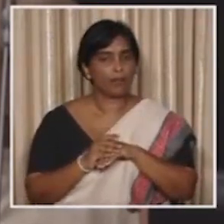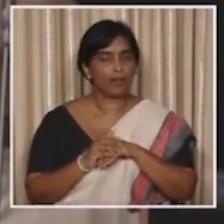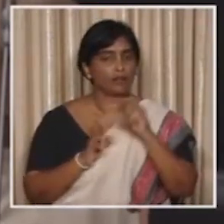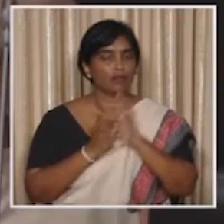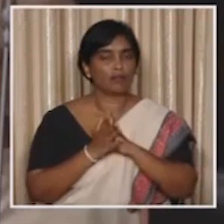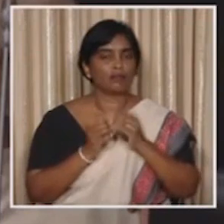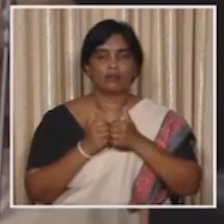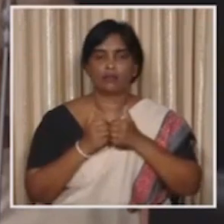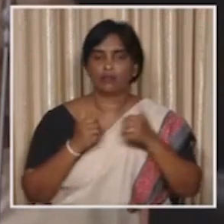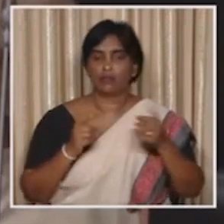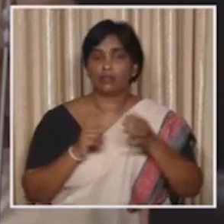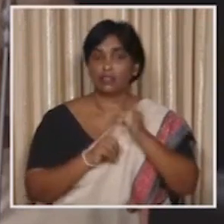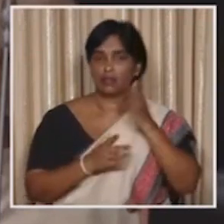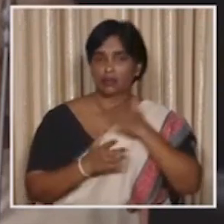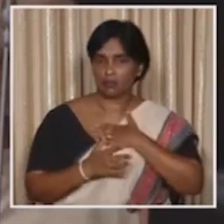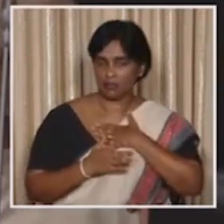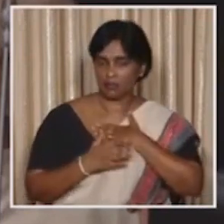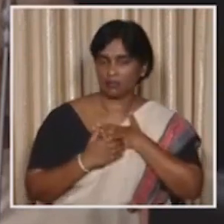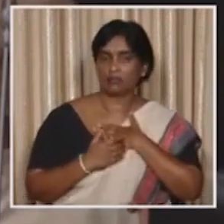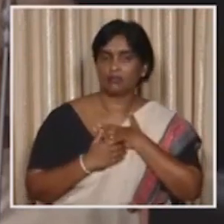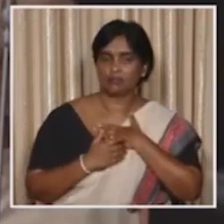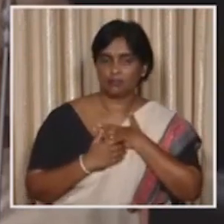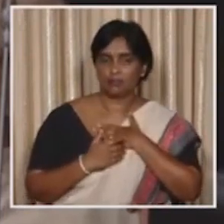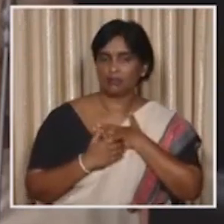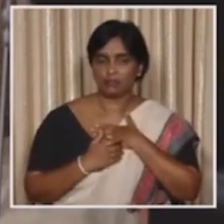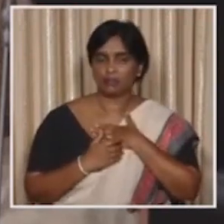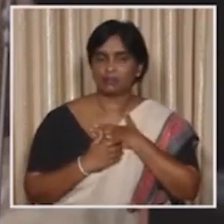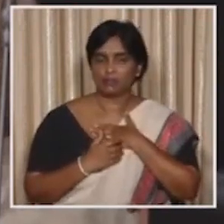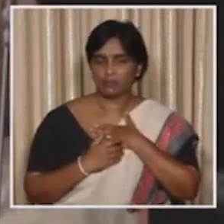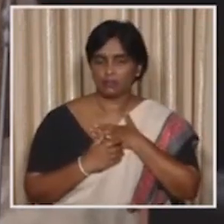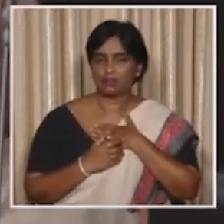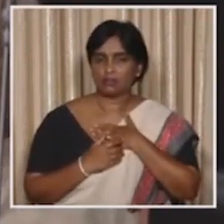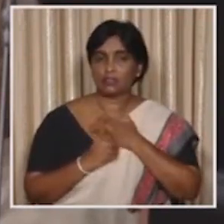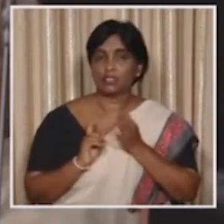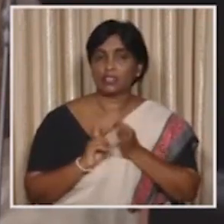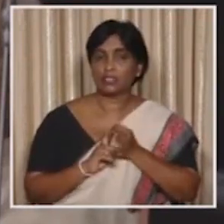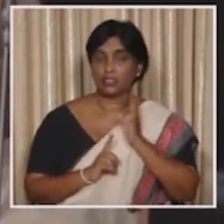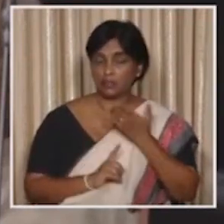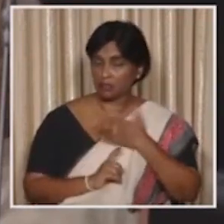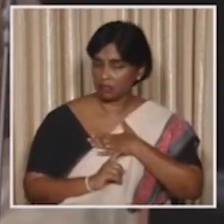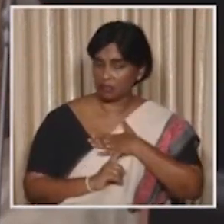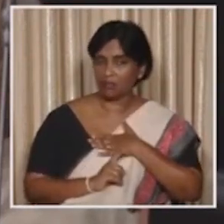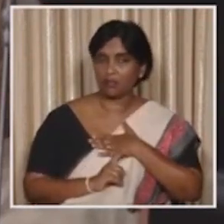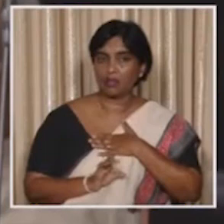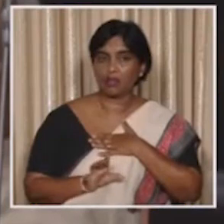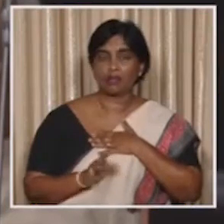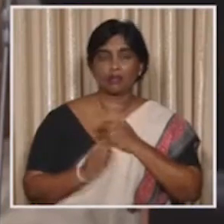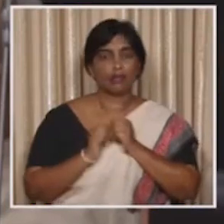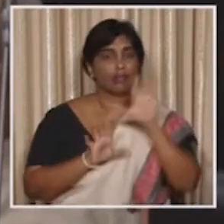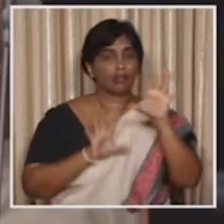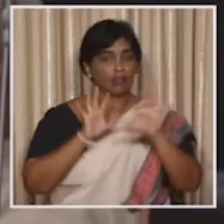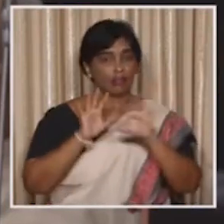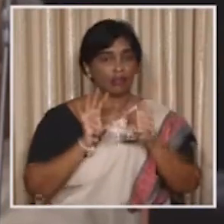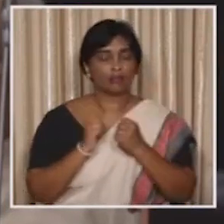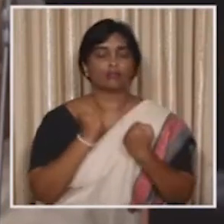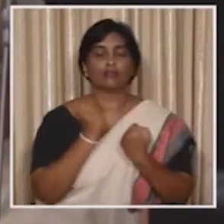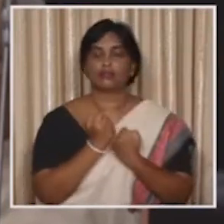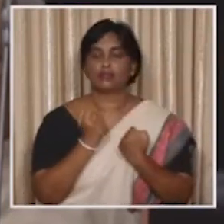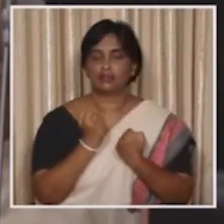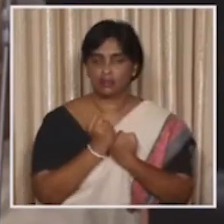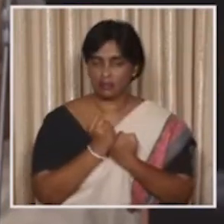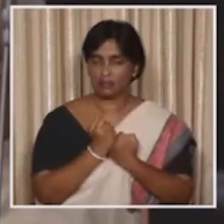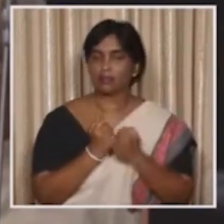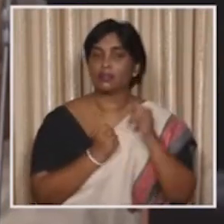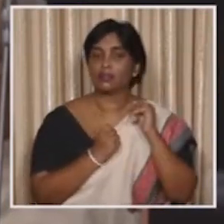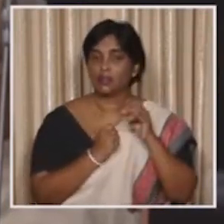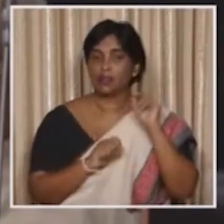ඒක විධායකයේ කොටසක්. ඉස්ස පාට් ඔෆ් ද එක්සිකියුටිව්. ජනාධිපතිතුමාට පත්වීම් දෙනකොට ආධාර කරන්න. සමහර